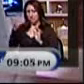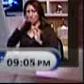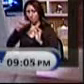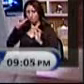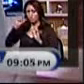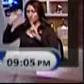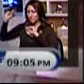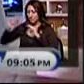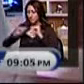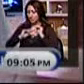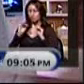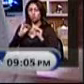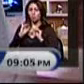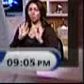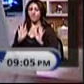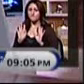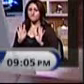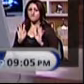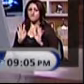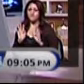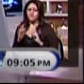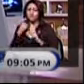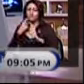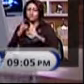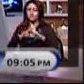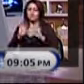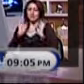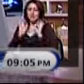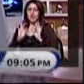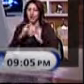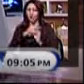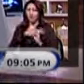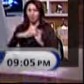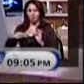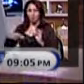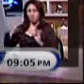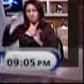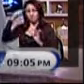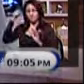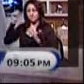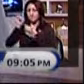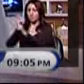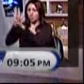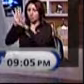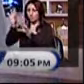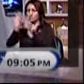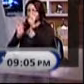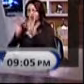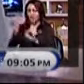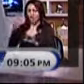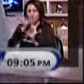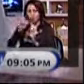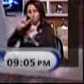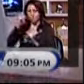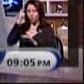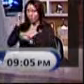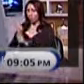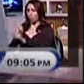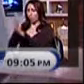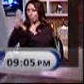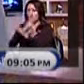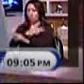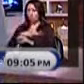الدولة. تفرق؟ هو عايز يسيطر على الحكومة، ده حقه، تعين الوزراء كلهم اخوان. حد يقول لك حاجة؟ ما انت كنت